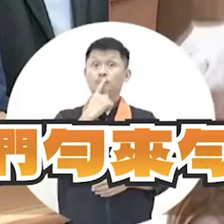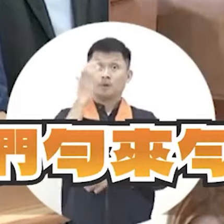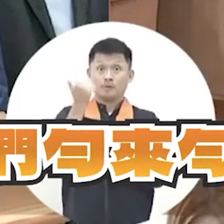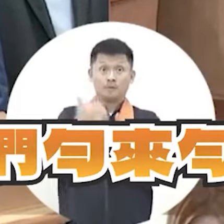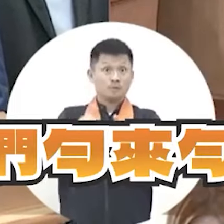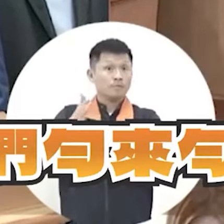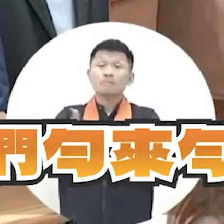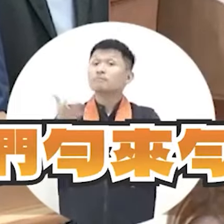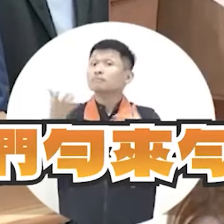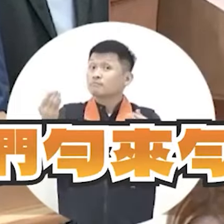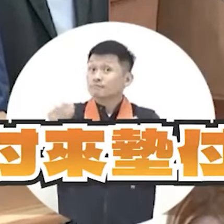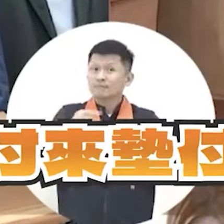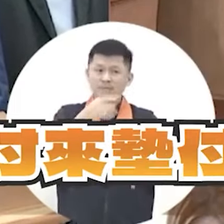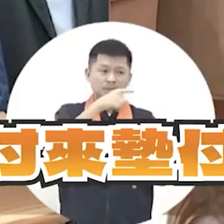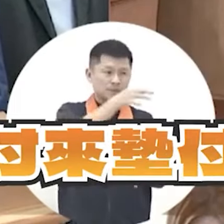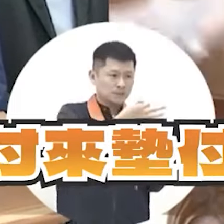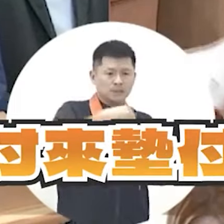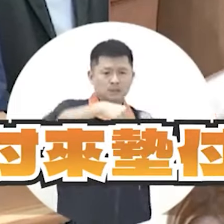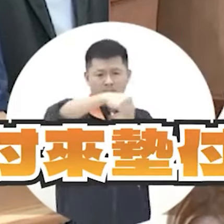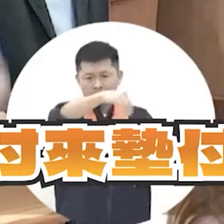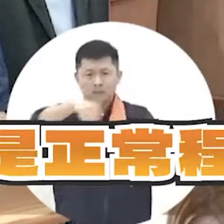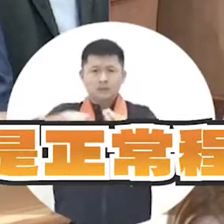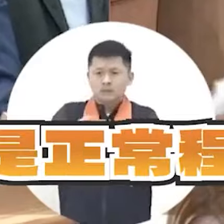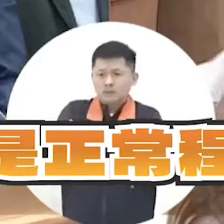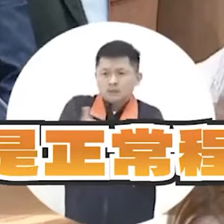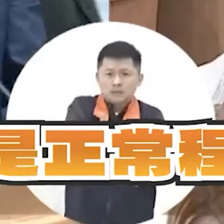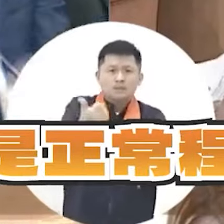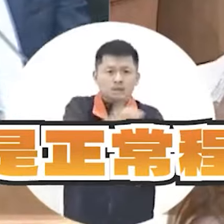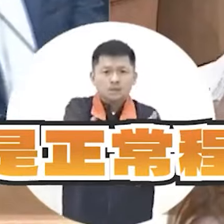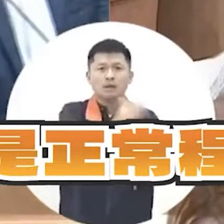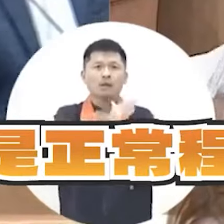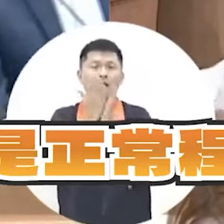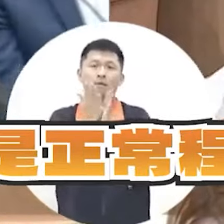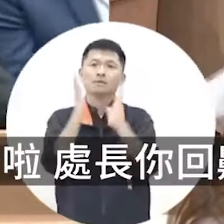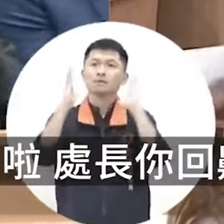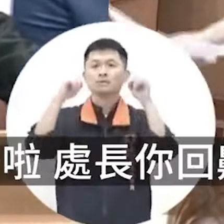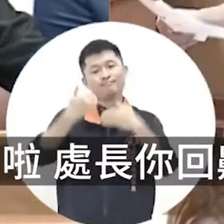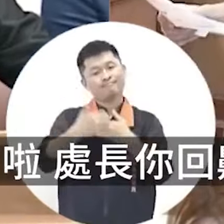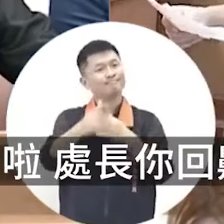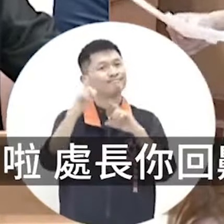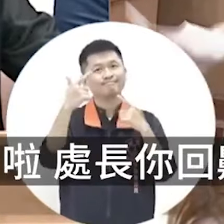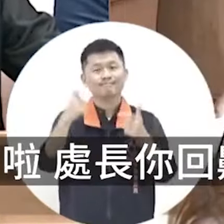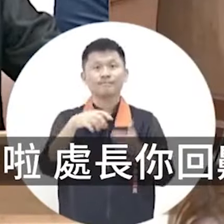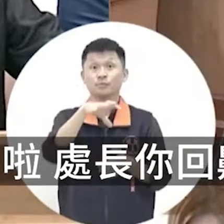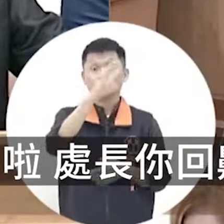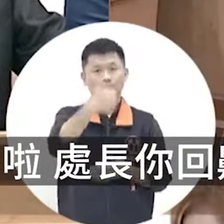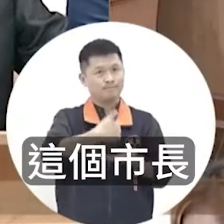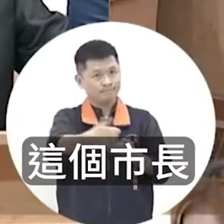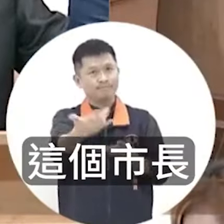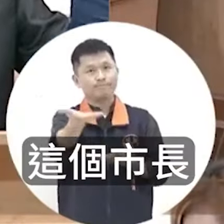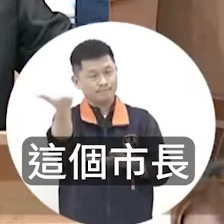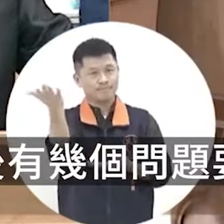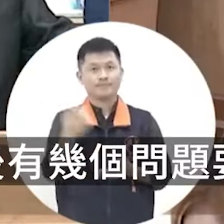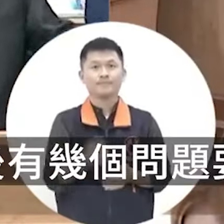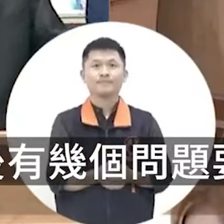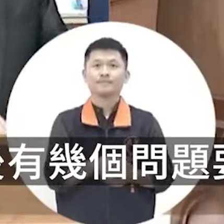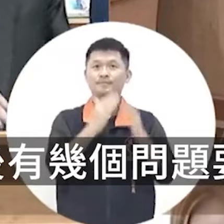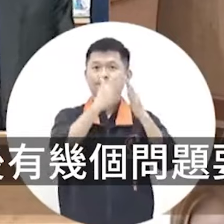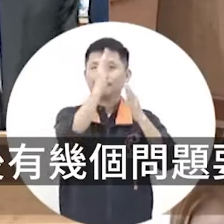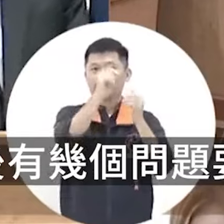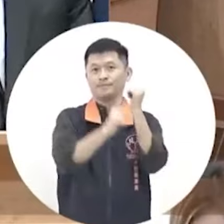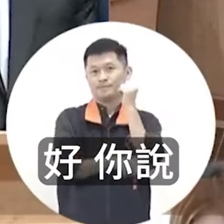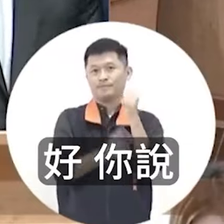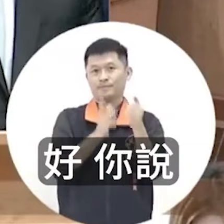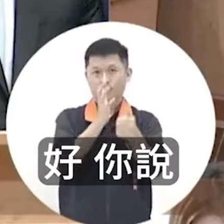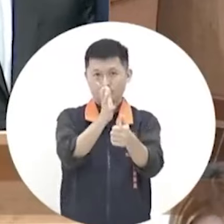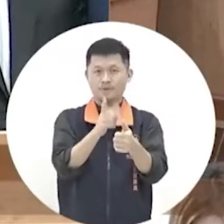没过，他们云来云去，垫付来垫付去，这不是正常程序啦。好，处长你回吼，来那个市长，我最后有几个问